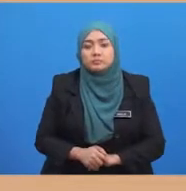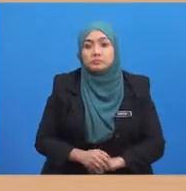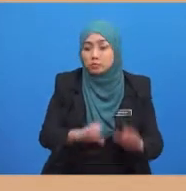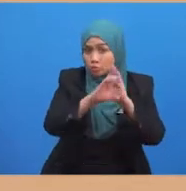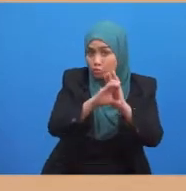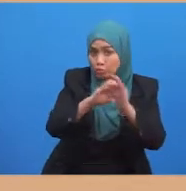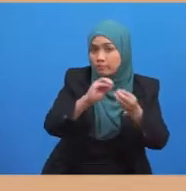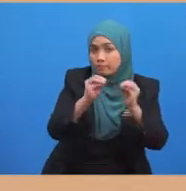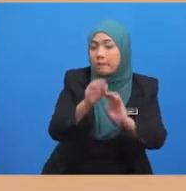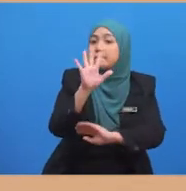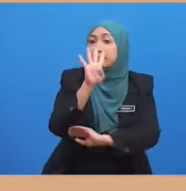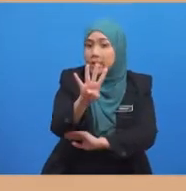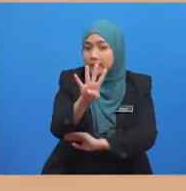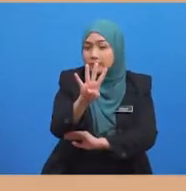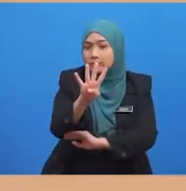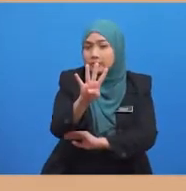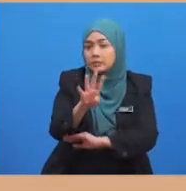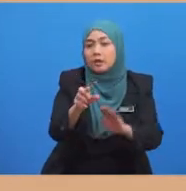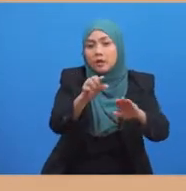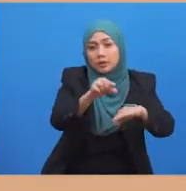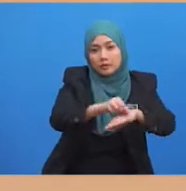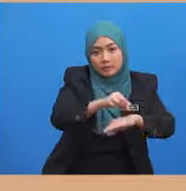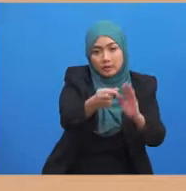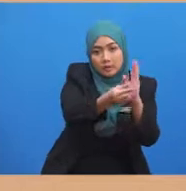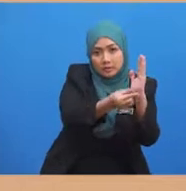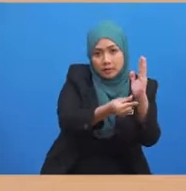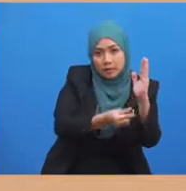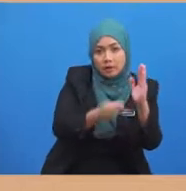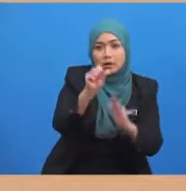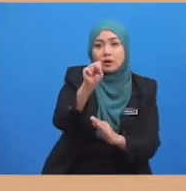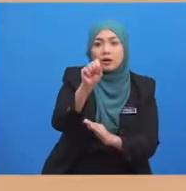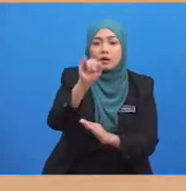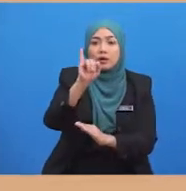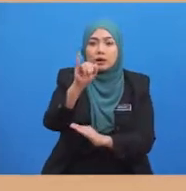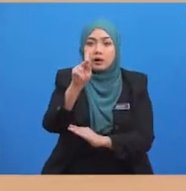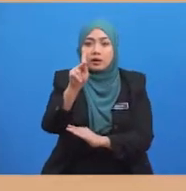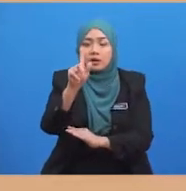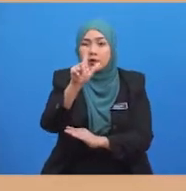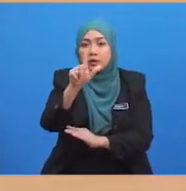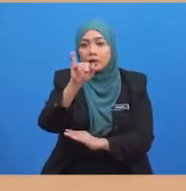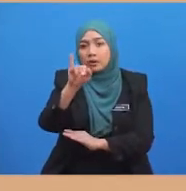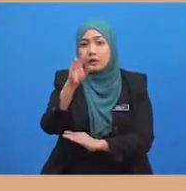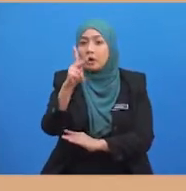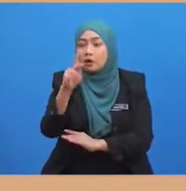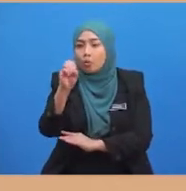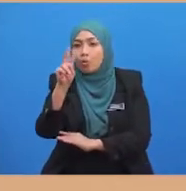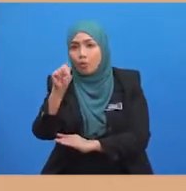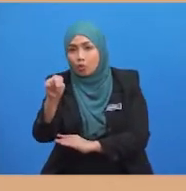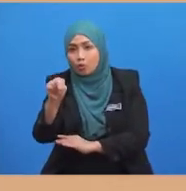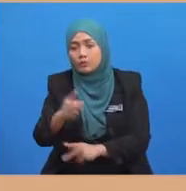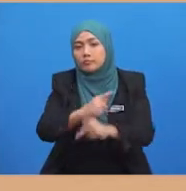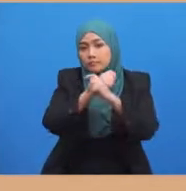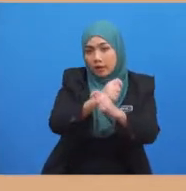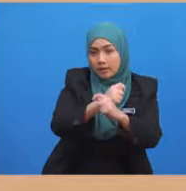yang terakhir ialah getah silikon. Ianya sangat tahan terhadap suhu